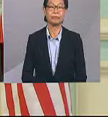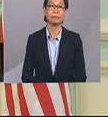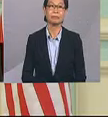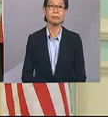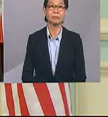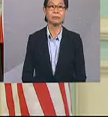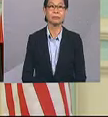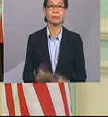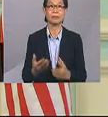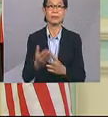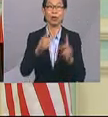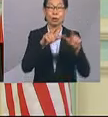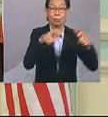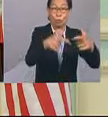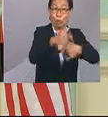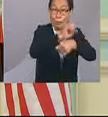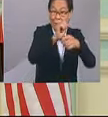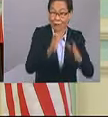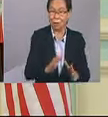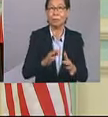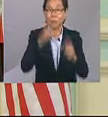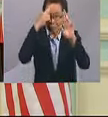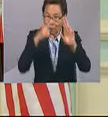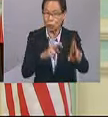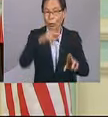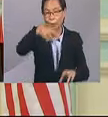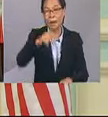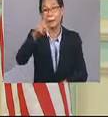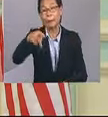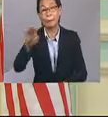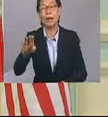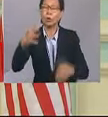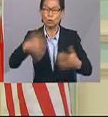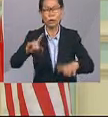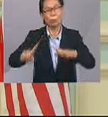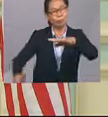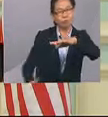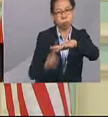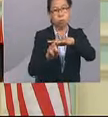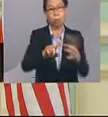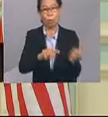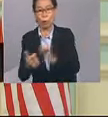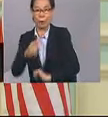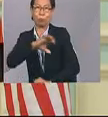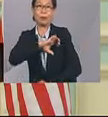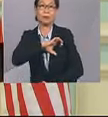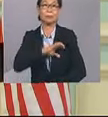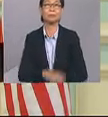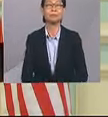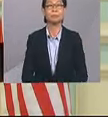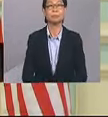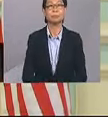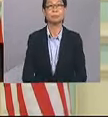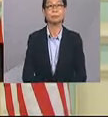melalui Task Force Operasi Pematuhan yang telah pun diwujudkan oleh PDRM.